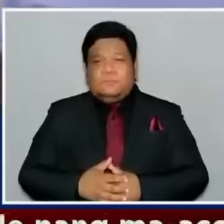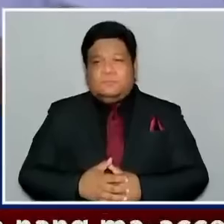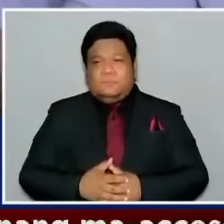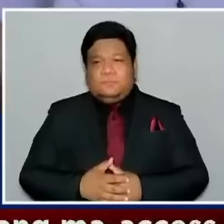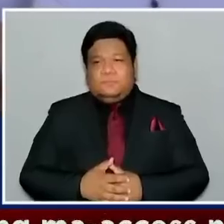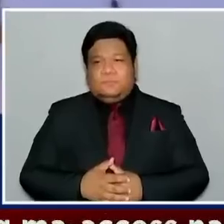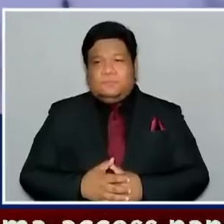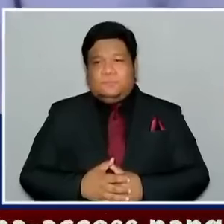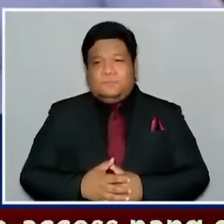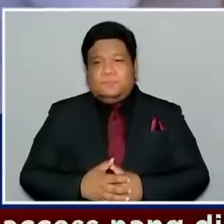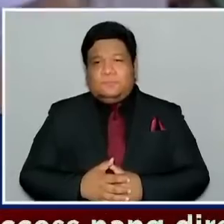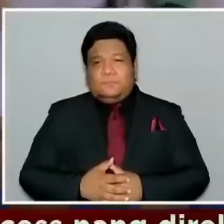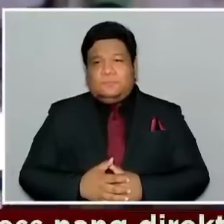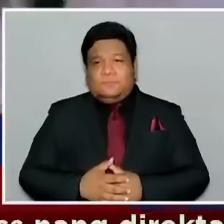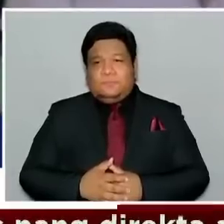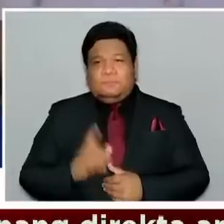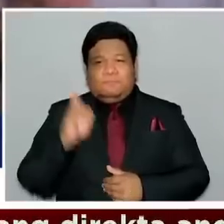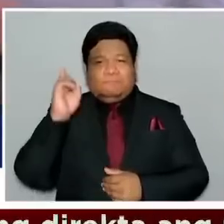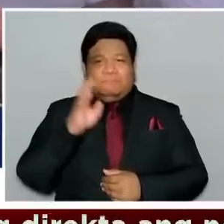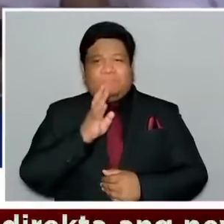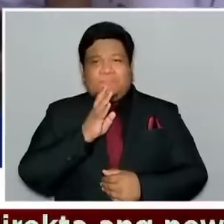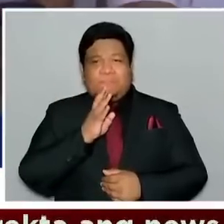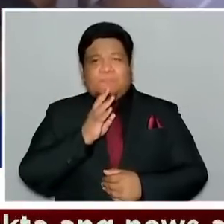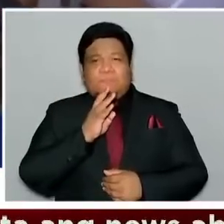Kabayan niyo ako, kahit ako malahin lugar.